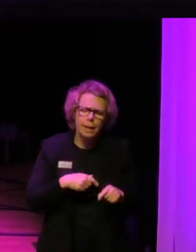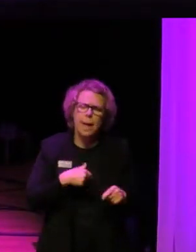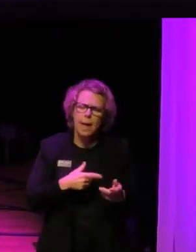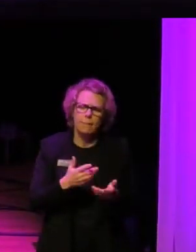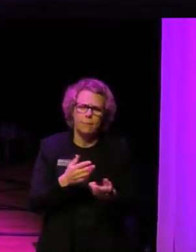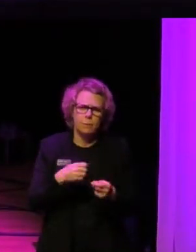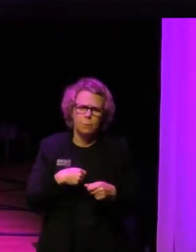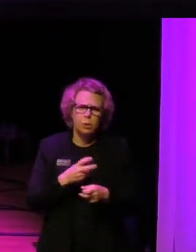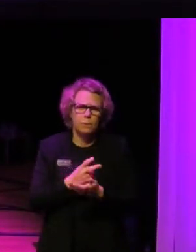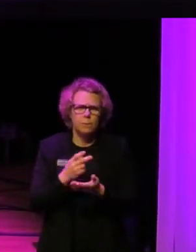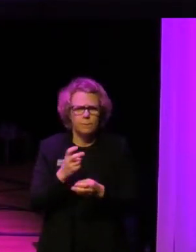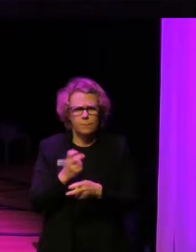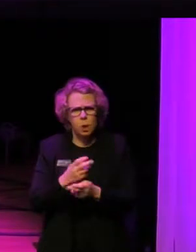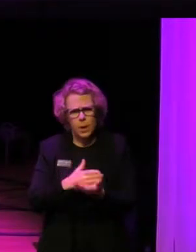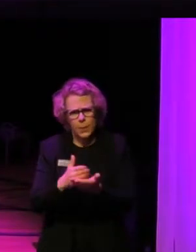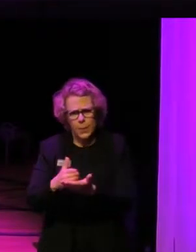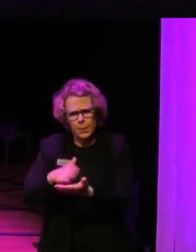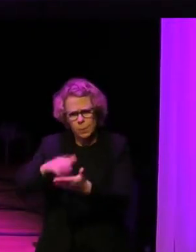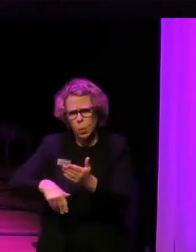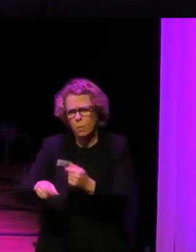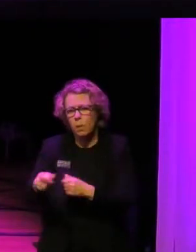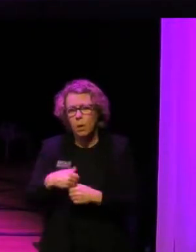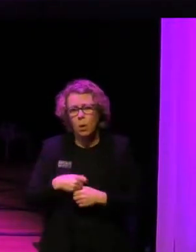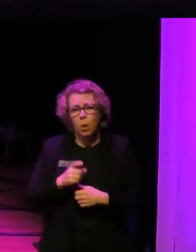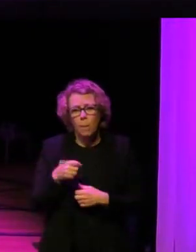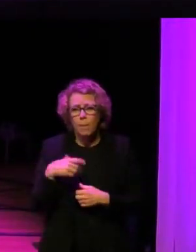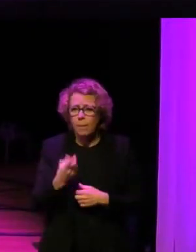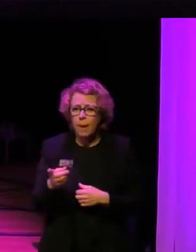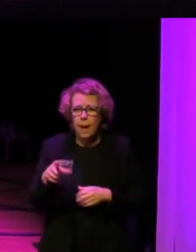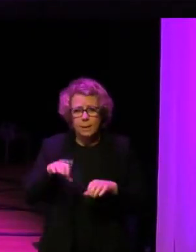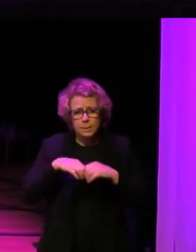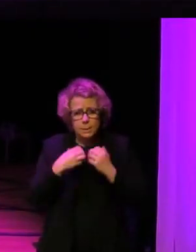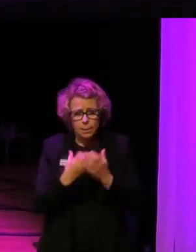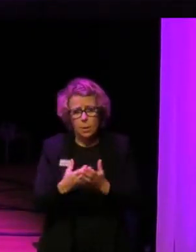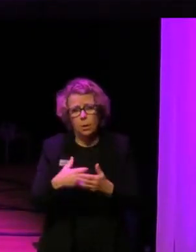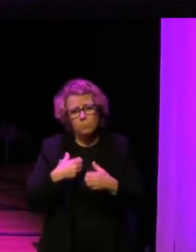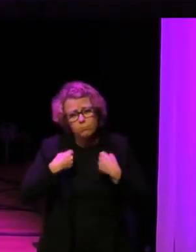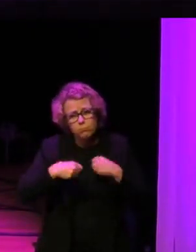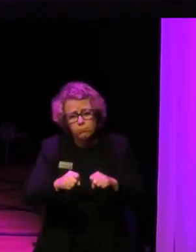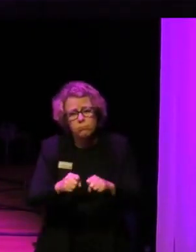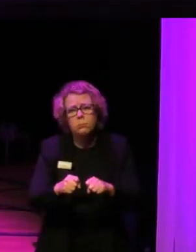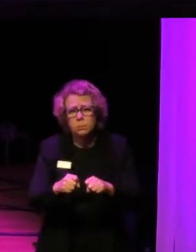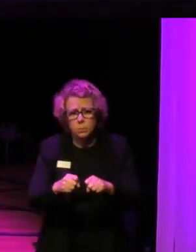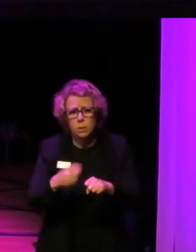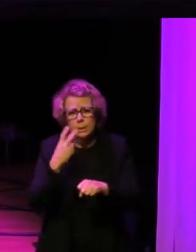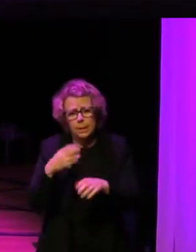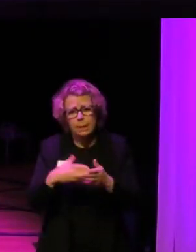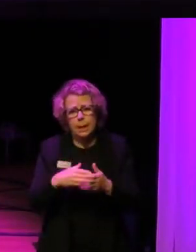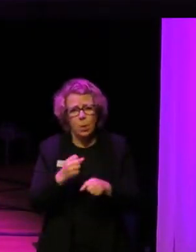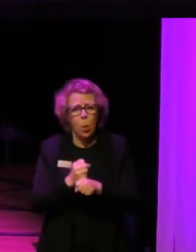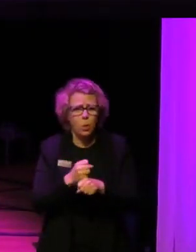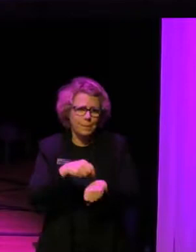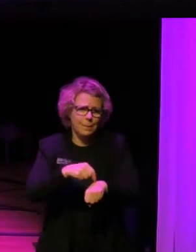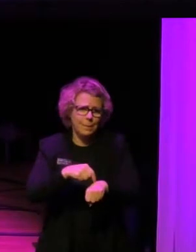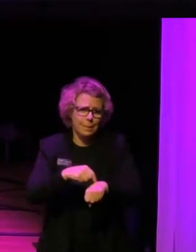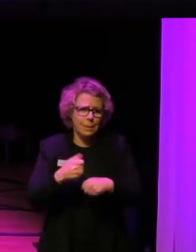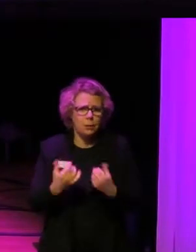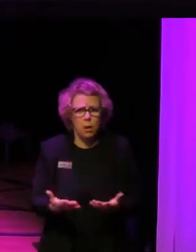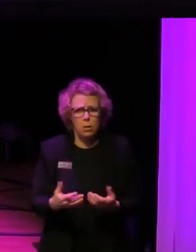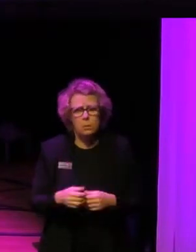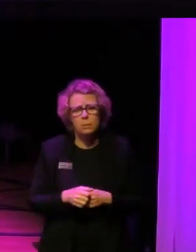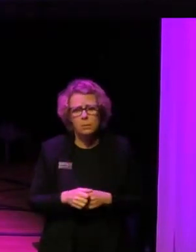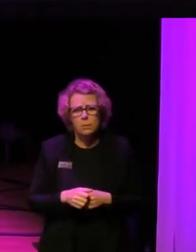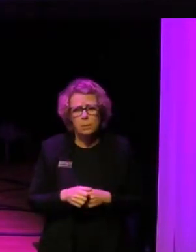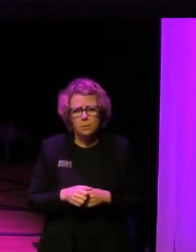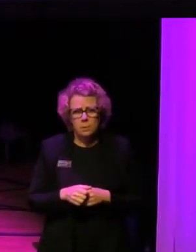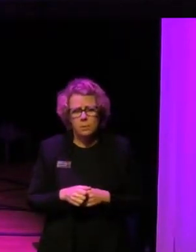tömma lokalen. Och är det så att ni är på ett seminarium och det ska dra igång, se till att vara här i god tid. Håll tiden och låt oss